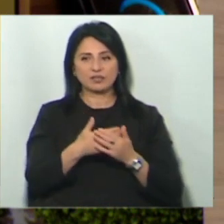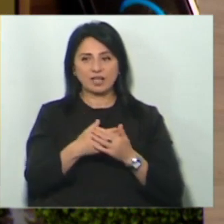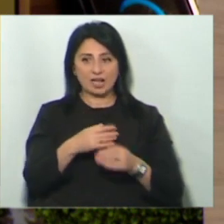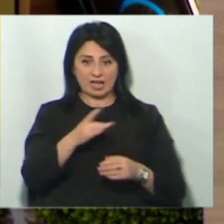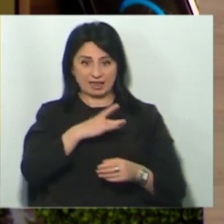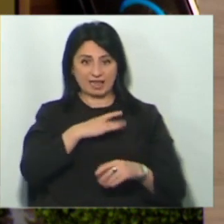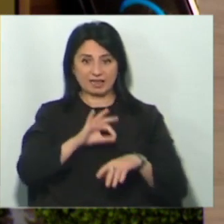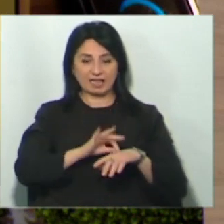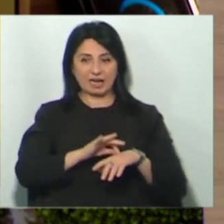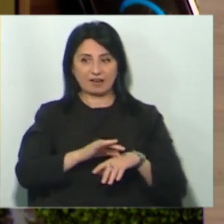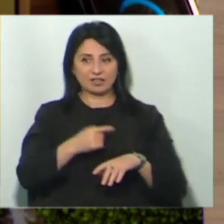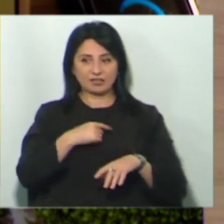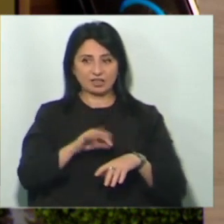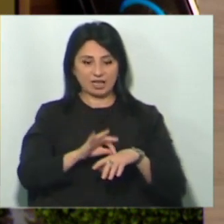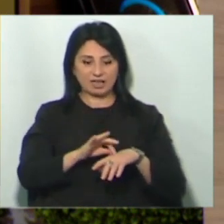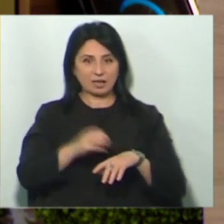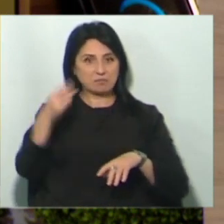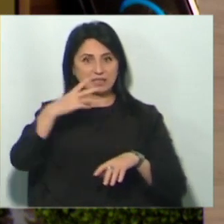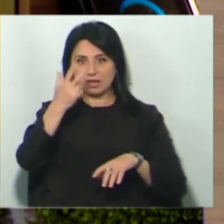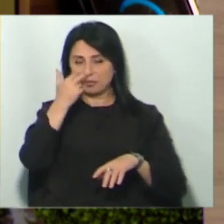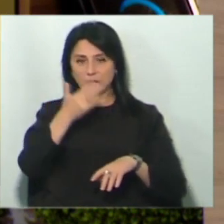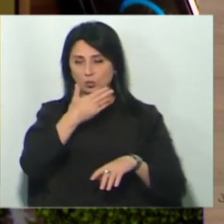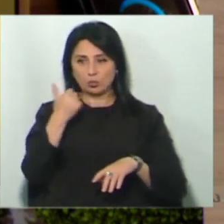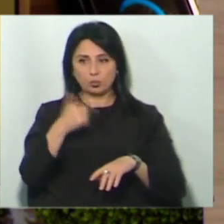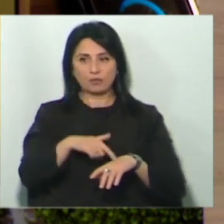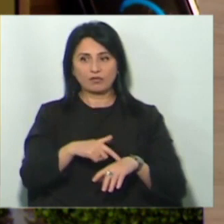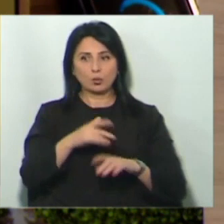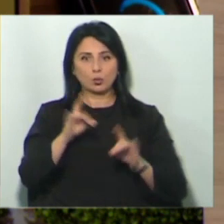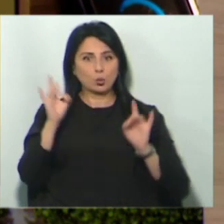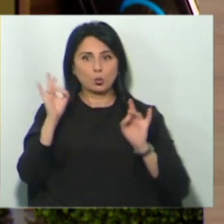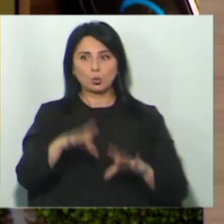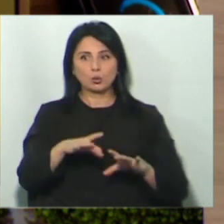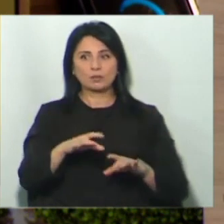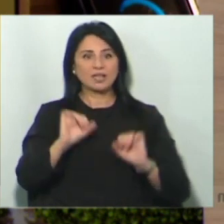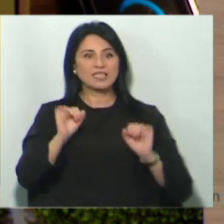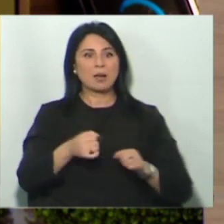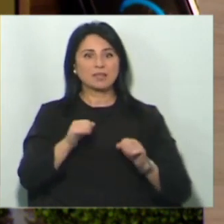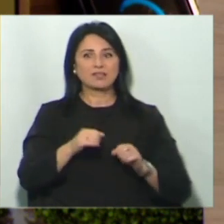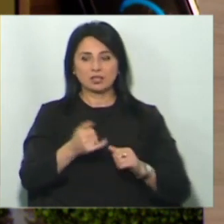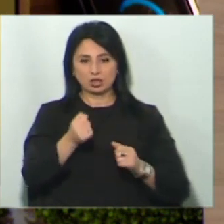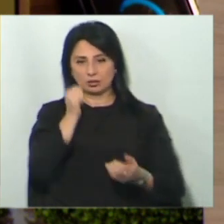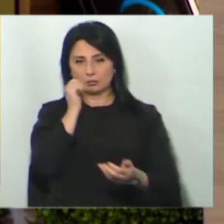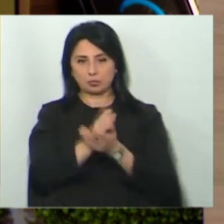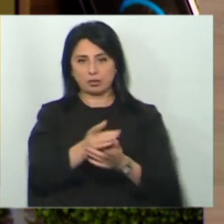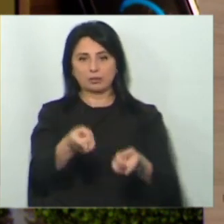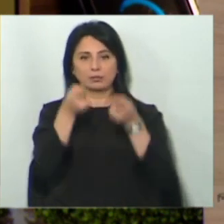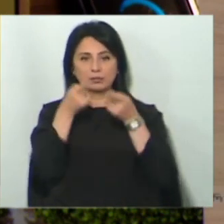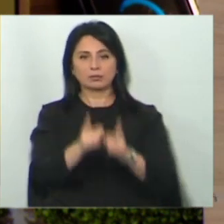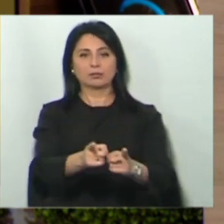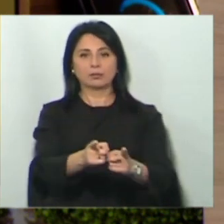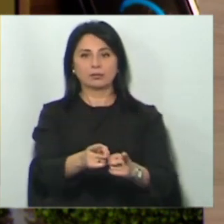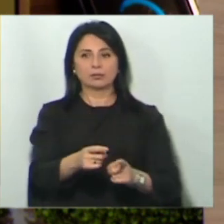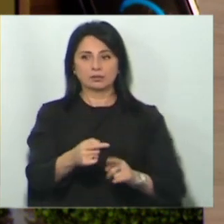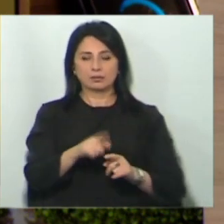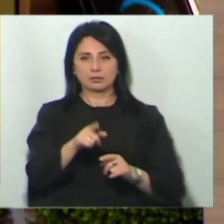კანი გვაქვს, ჩვენი კანი არ არის მიშოული ზისხვებს და ვთქვათ უცებ ნაზამთრალი. ნაზამთრალი. Da, ai spiritul meu,